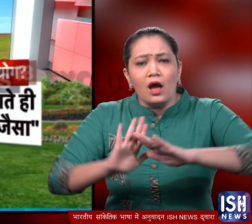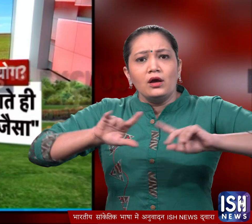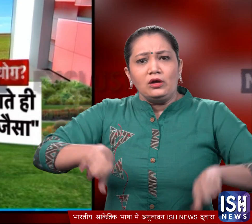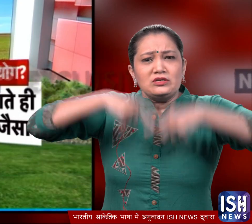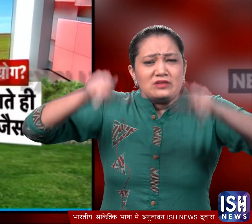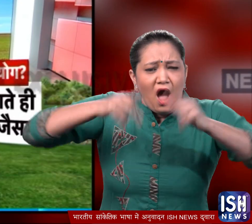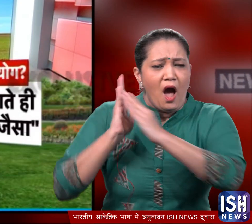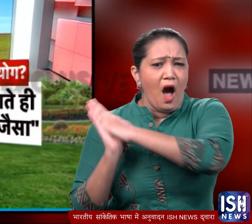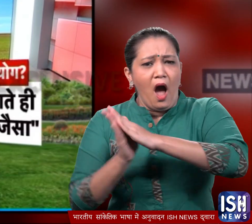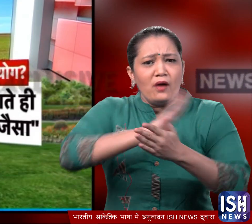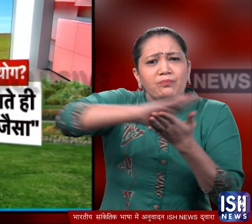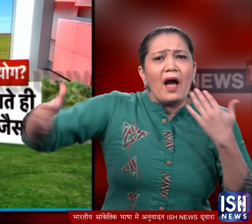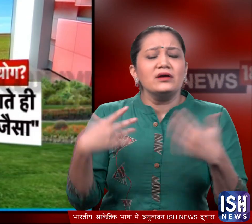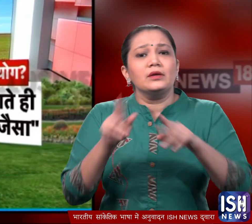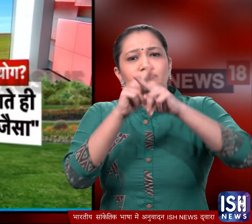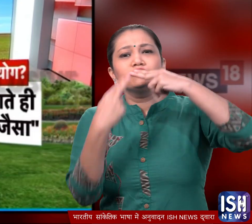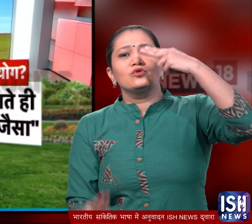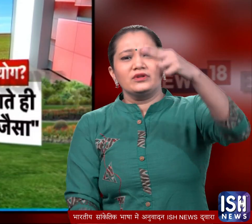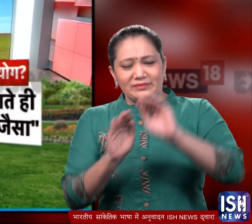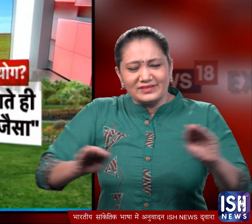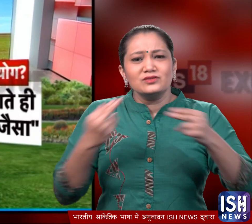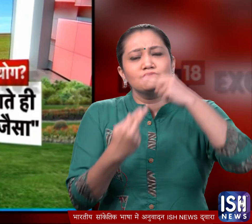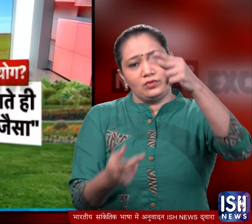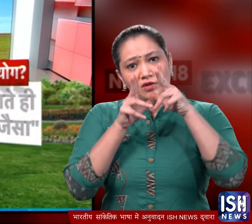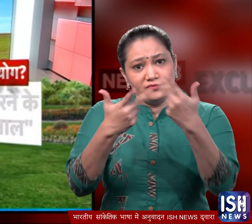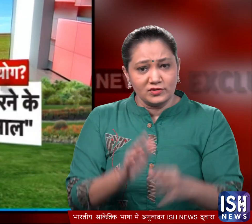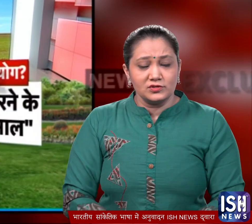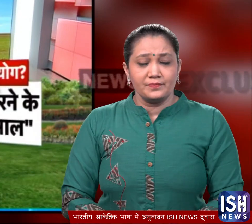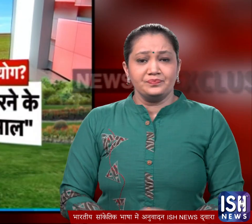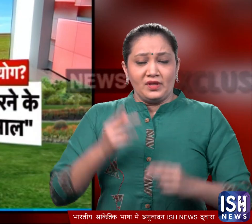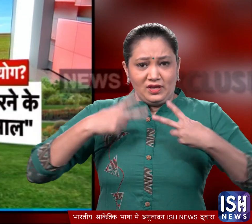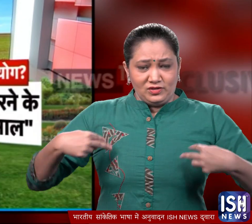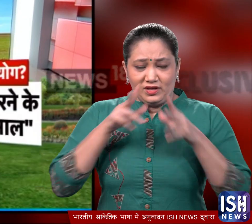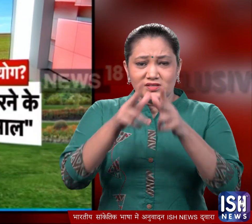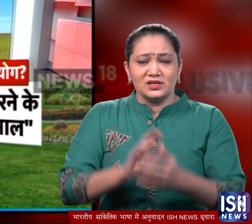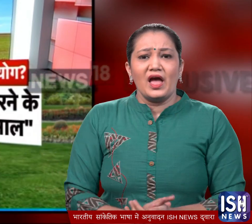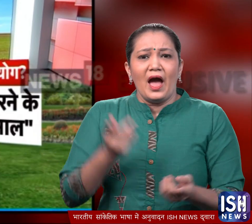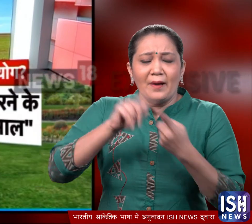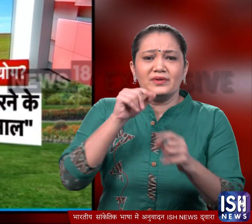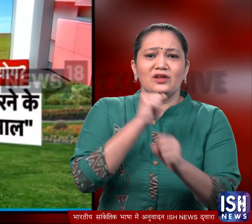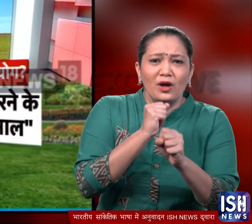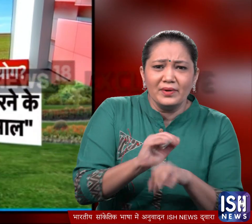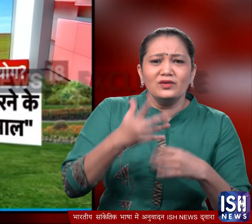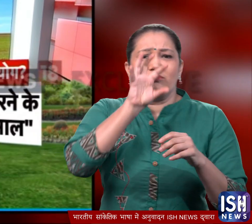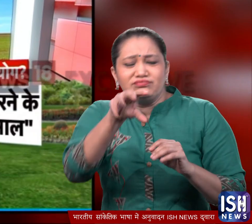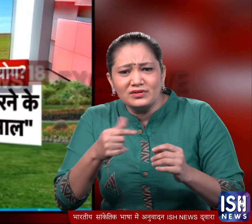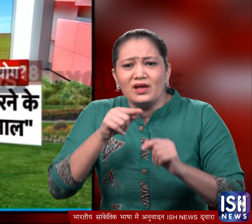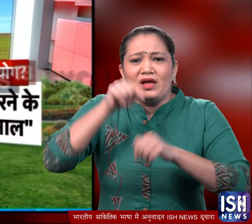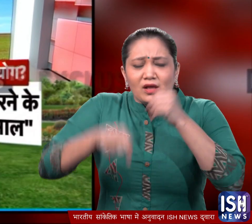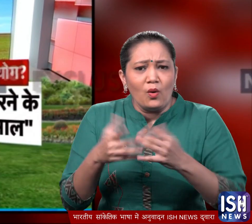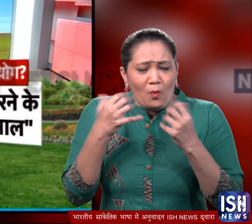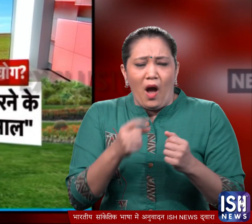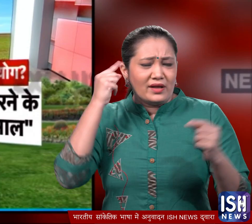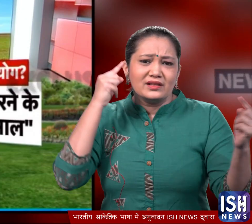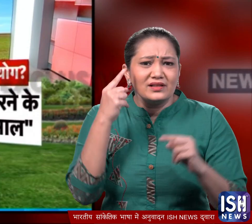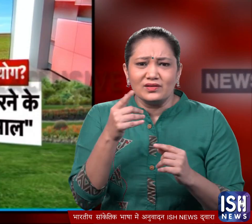में आते ही उसने पूरा जंगल साफ कर दिया। जज ने यह भी कहा कि अगर किसी सरकार या पार्टी विशेष को कोई आवाज नहीं